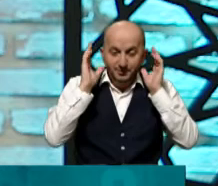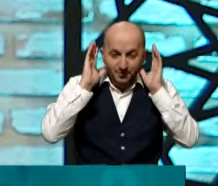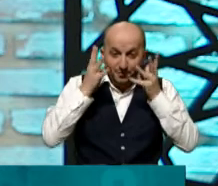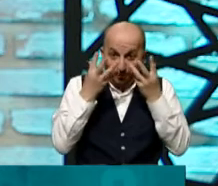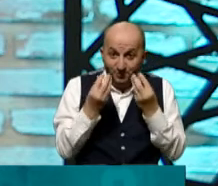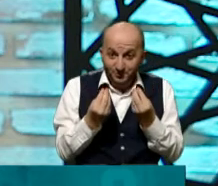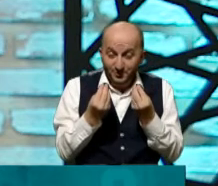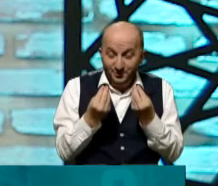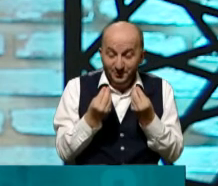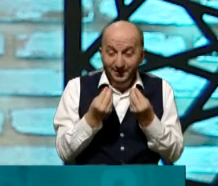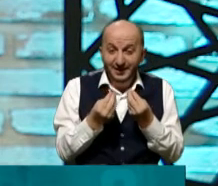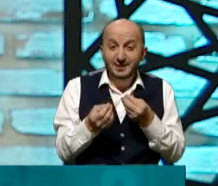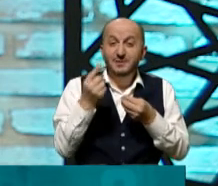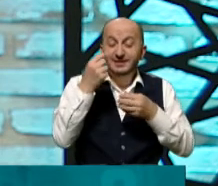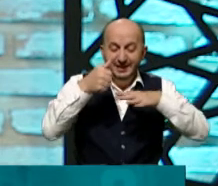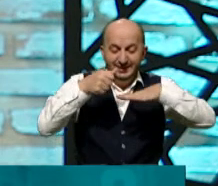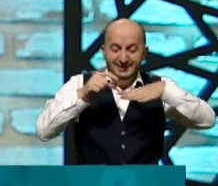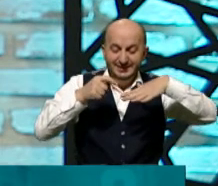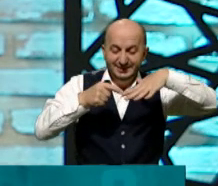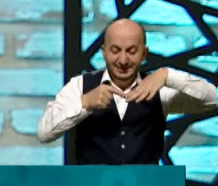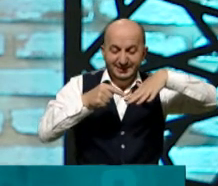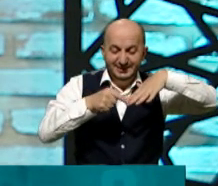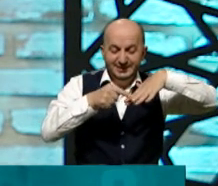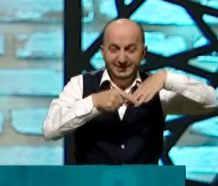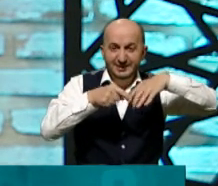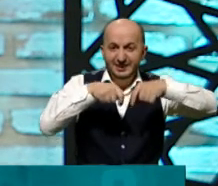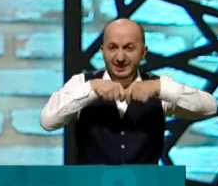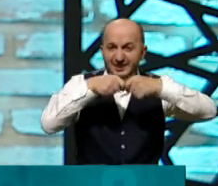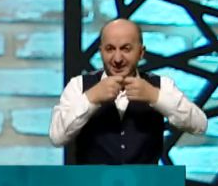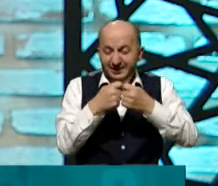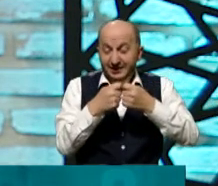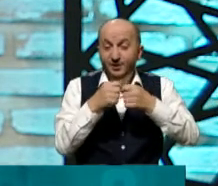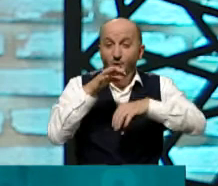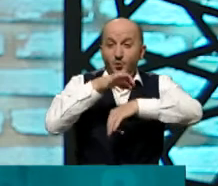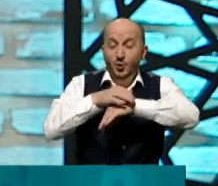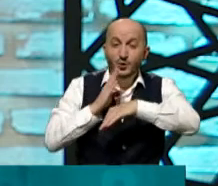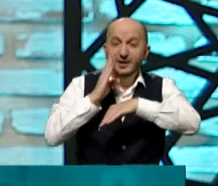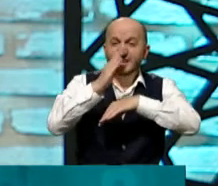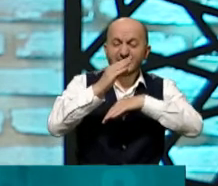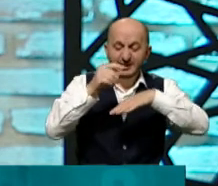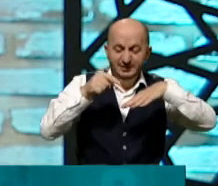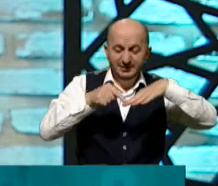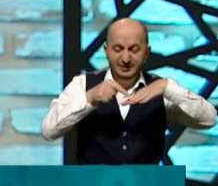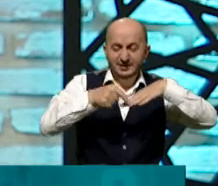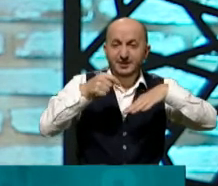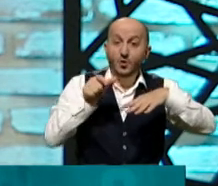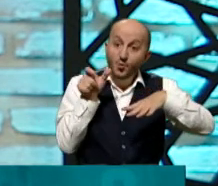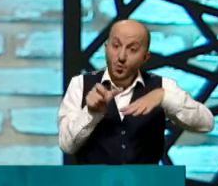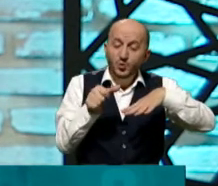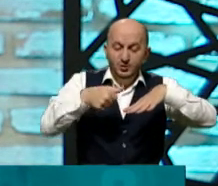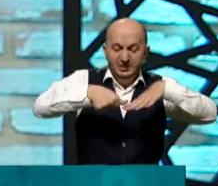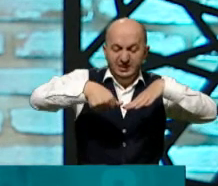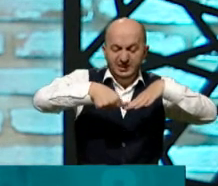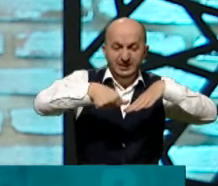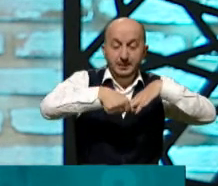hocamıza. Soralım. Bir de tırnaklarım çok böyle ikiye katlanıyor. Doktora gittim, dedi ki tırnak koruyucu, yani kırmızı değil